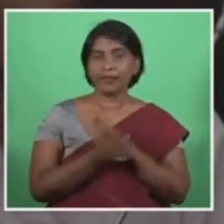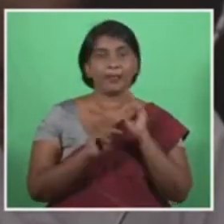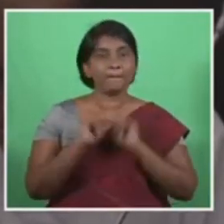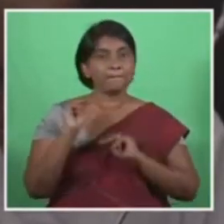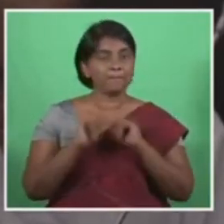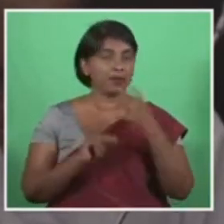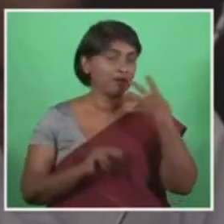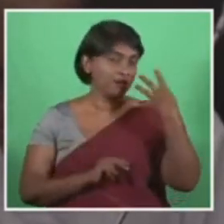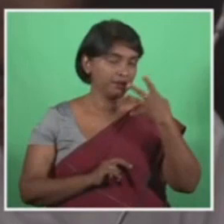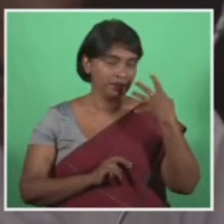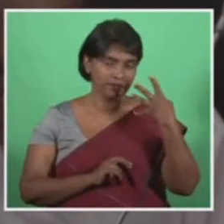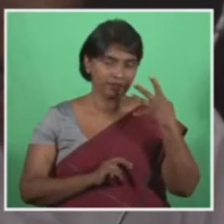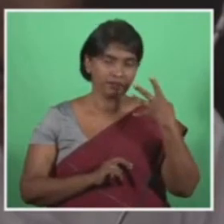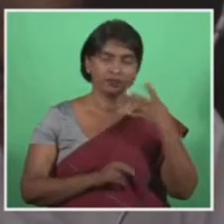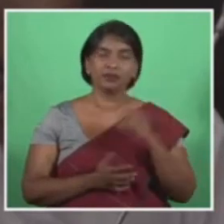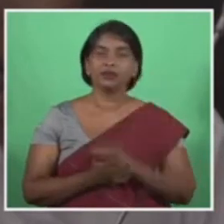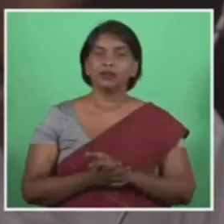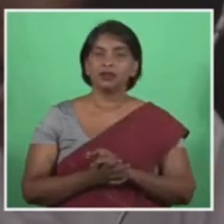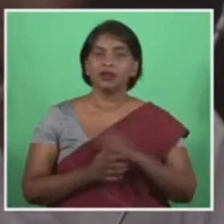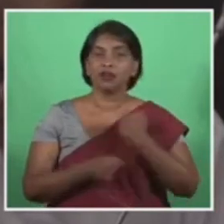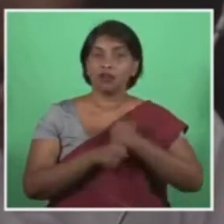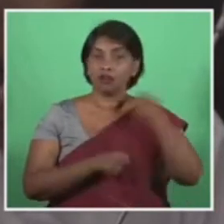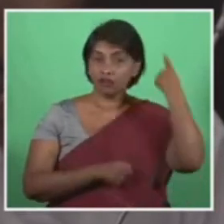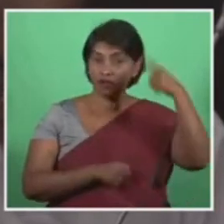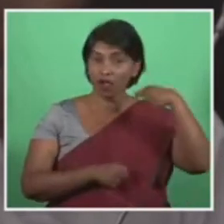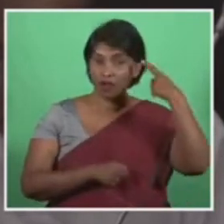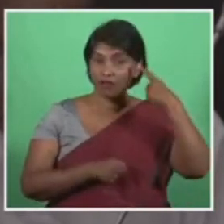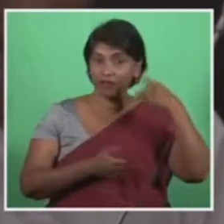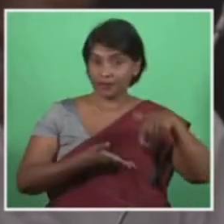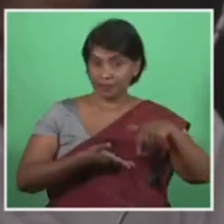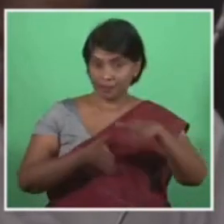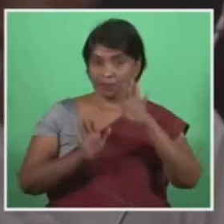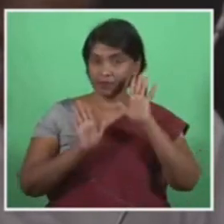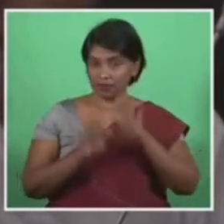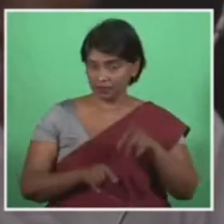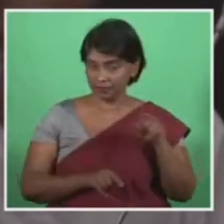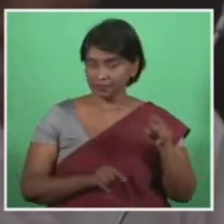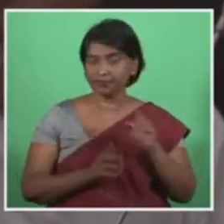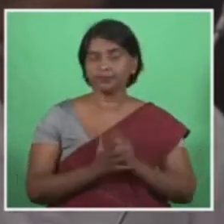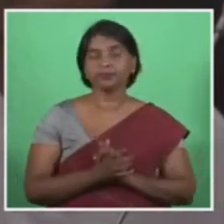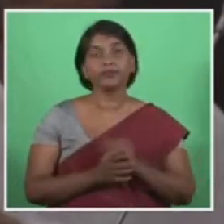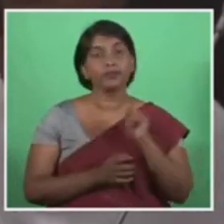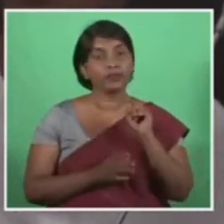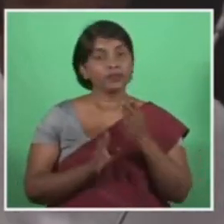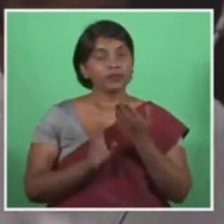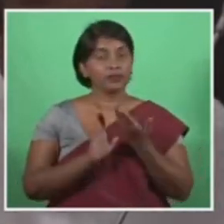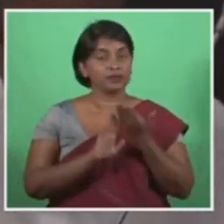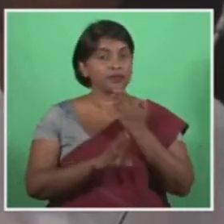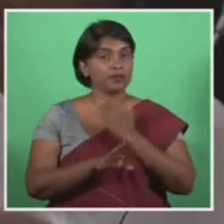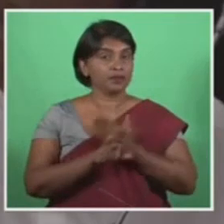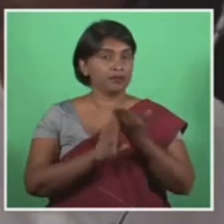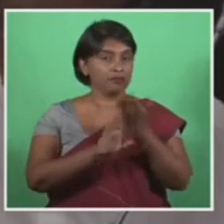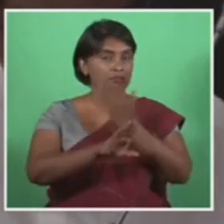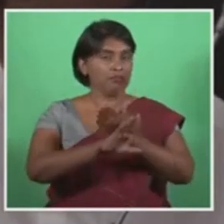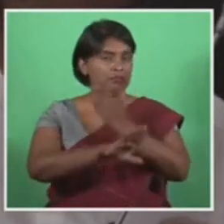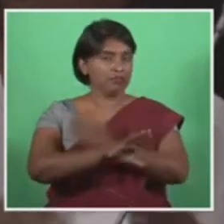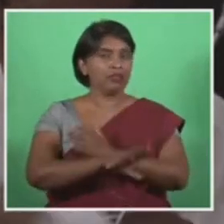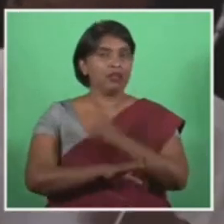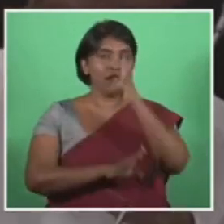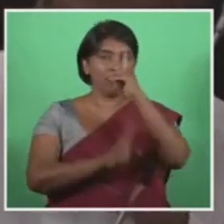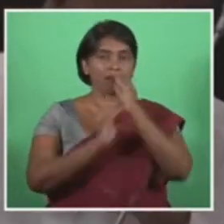පෙබරවාරි 4 වෙනි දින ගාල්මුණදී පිටියේදී පැවැත්වෙන අතර පෙර දින පෙර දවස් කීපය